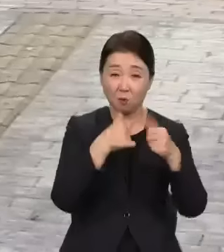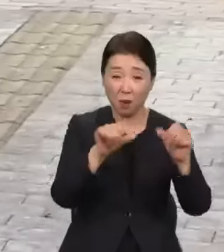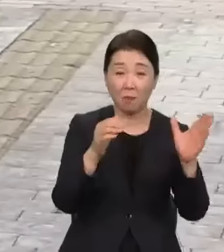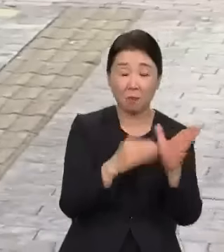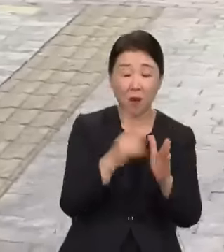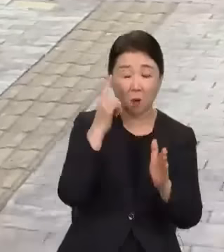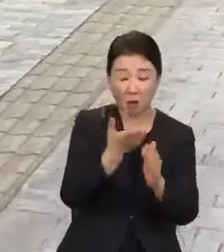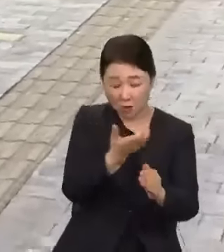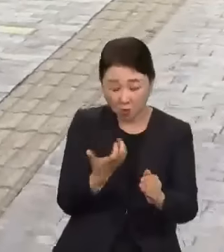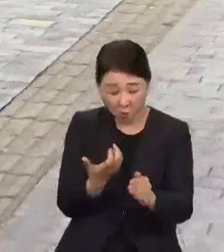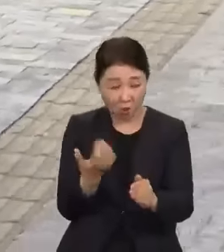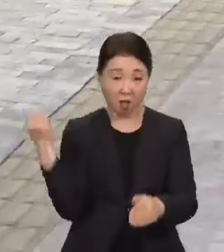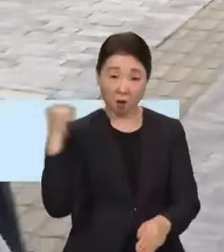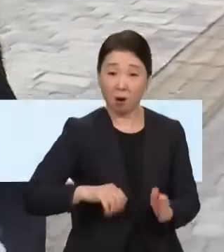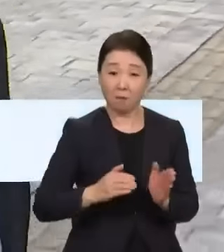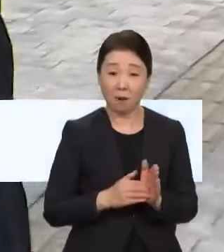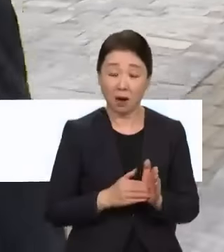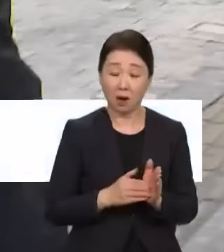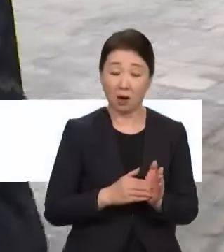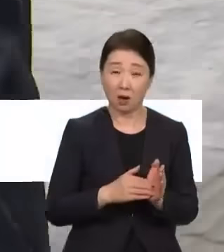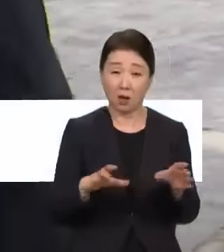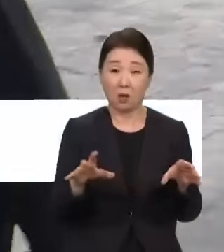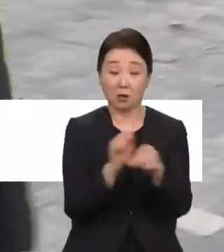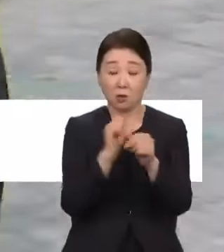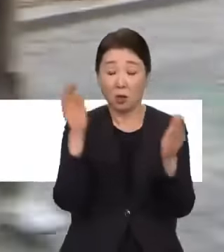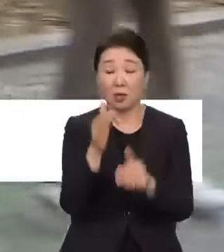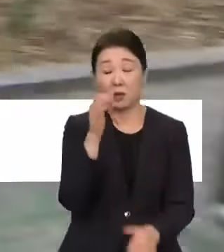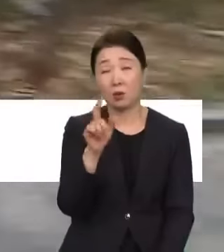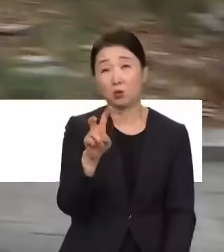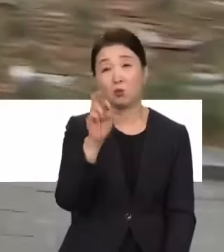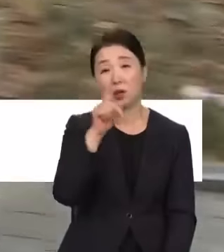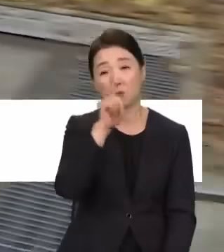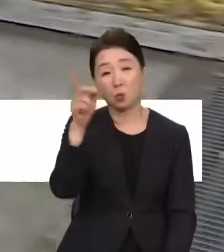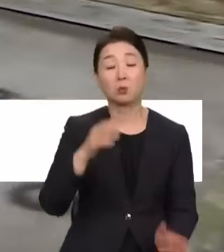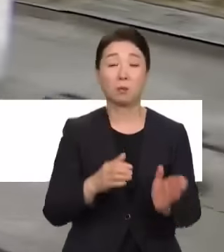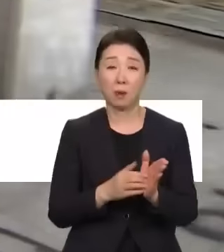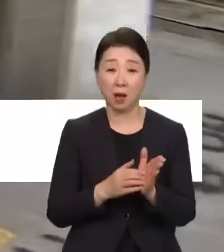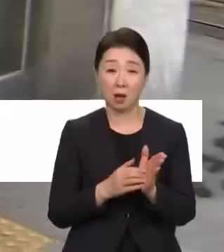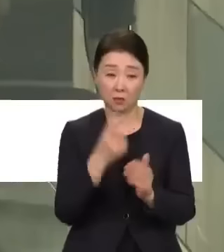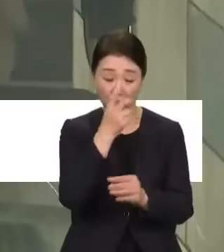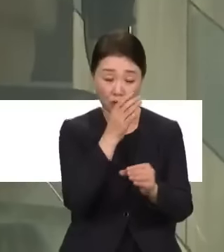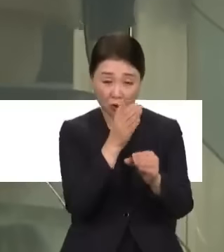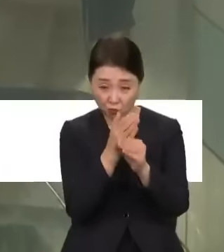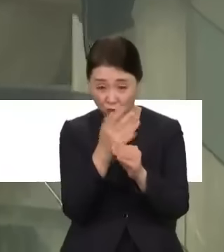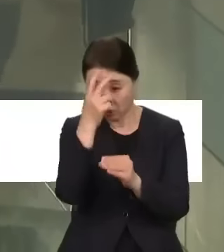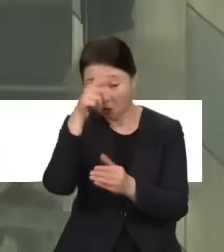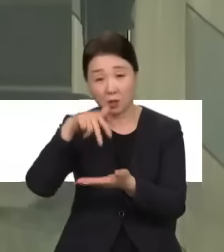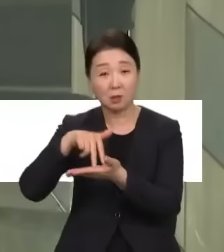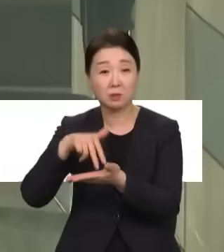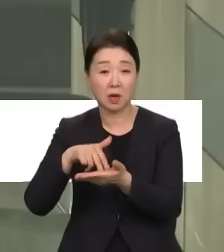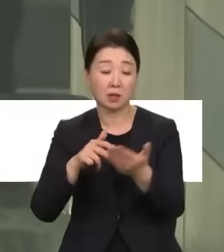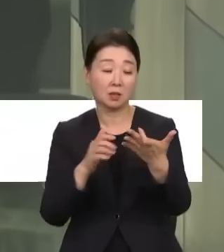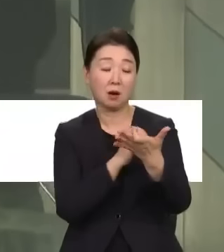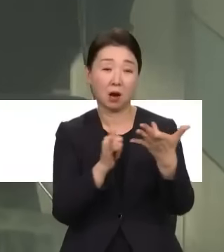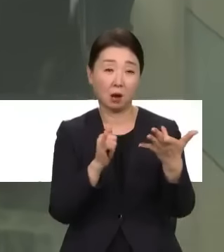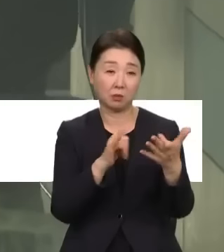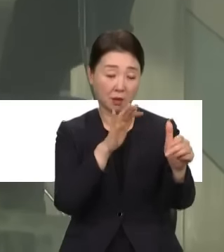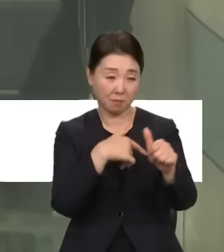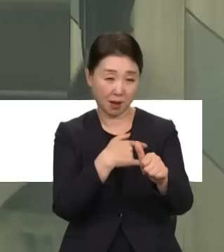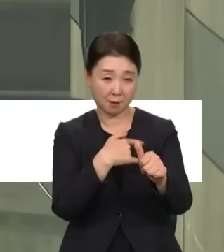혐의로 총학생 회장 등 21명을 고소했습니다. 동덕여대 시위를 수사 중인 경찰은 오늘 그중 19명의